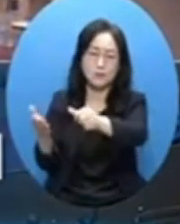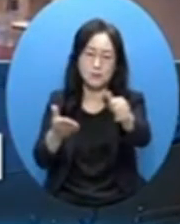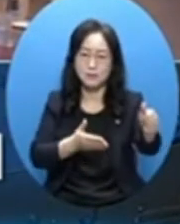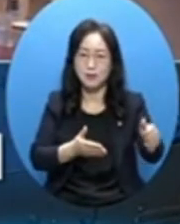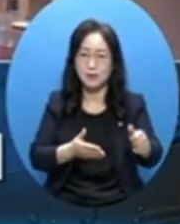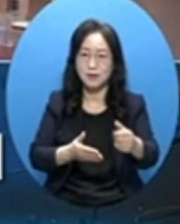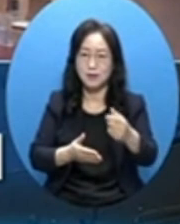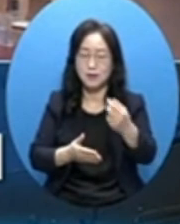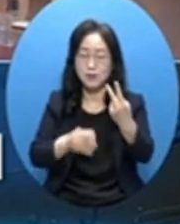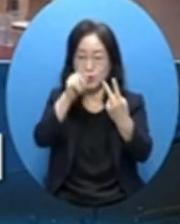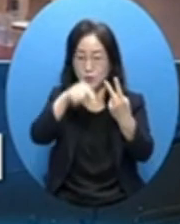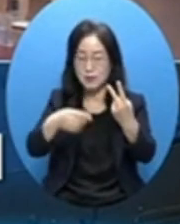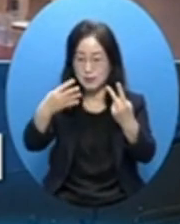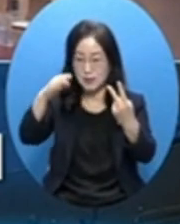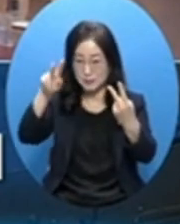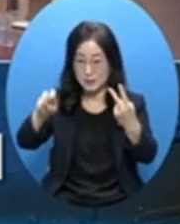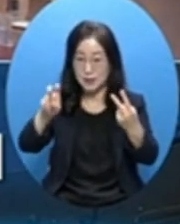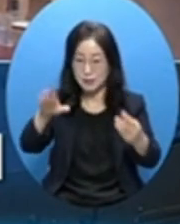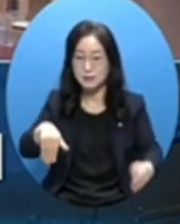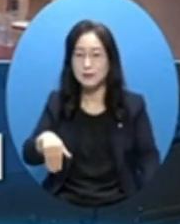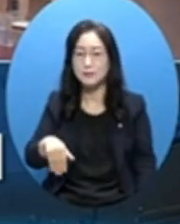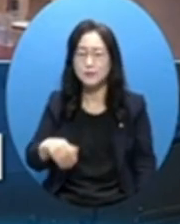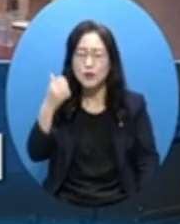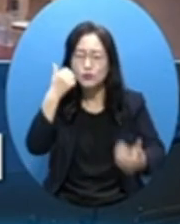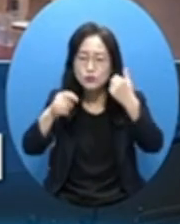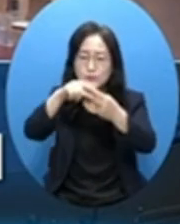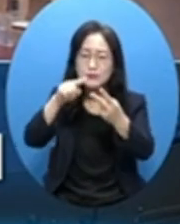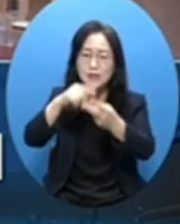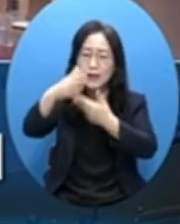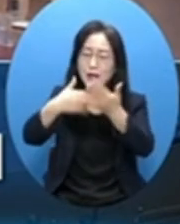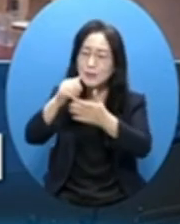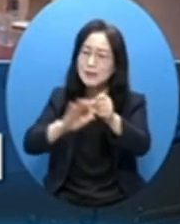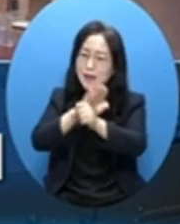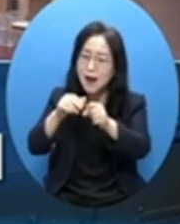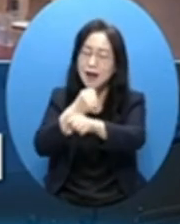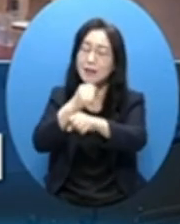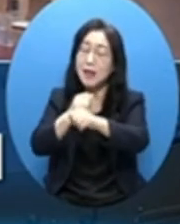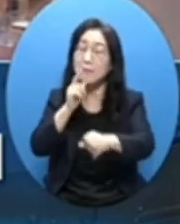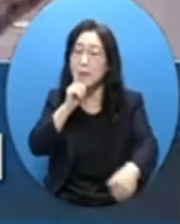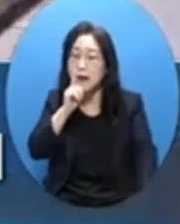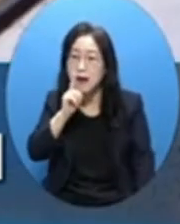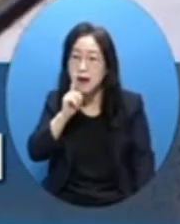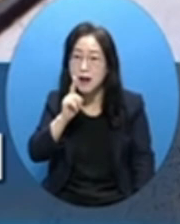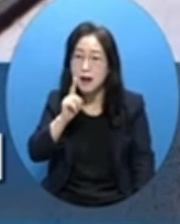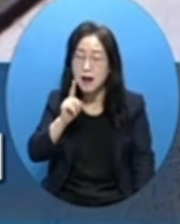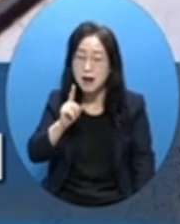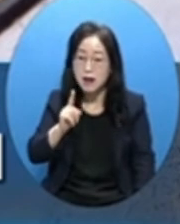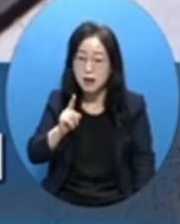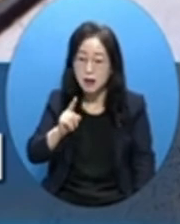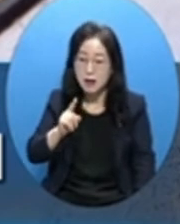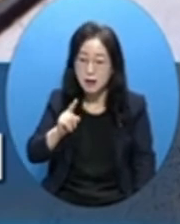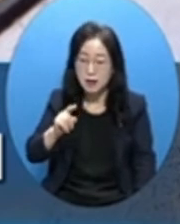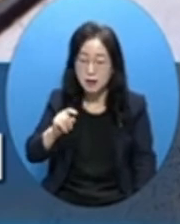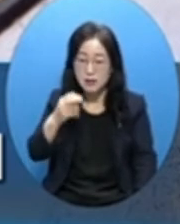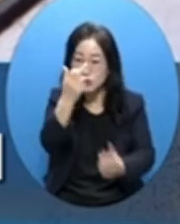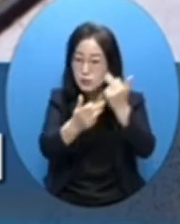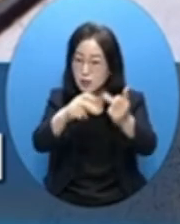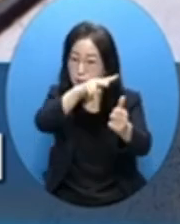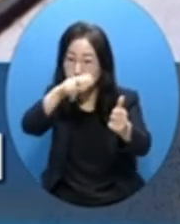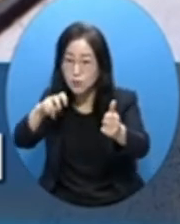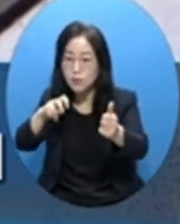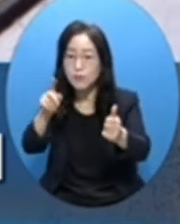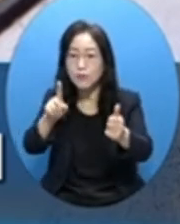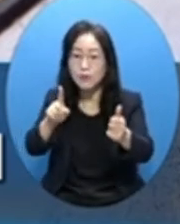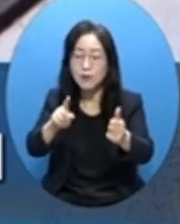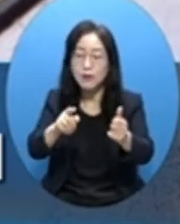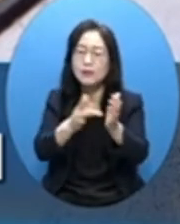4장 20절 21절을 말씀합니다. 누구든지 하나님을 사랑하노라 하고 그 형제를 미워하면, 여기 형제는 믿음의